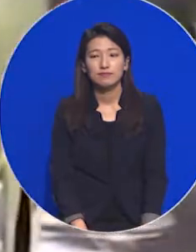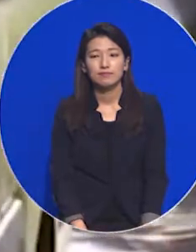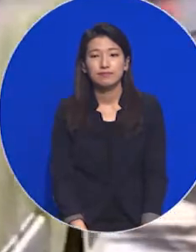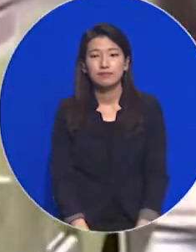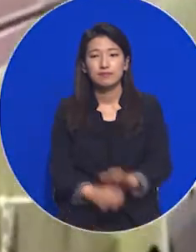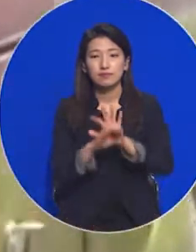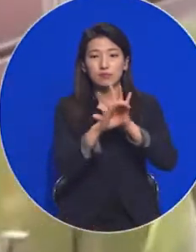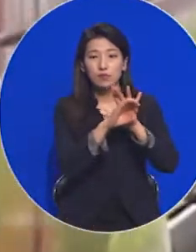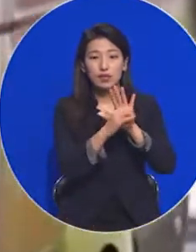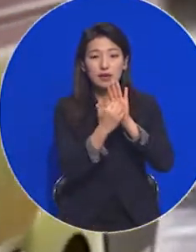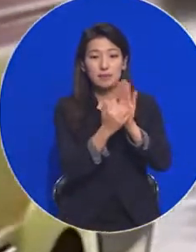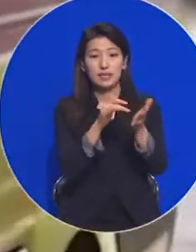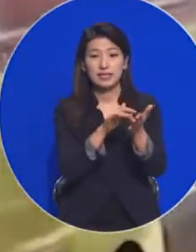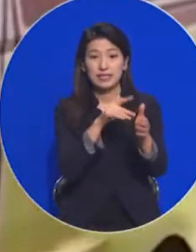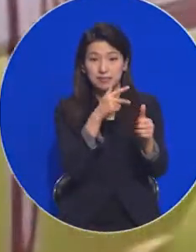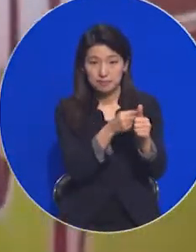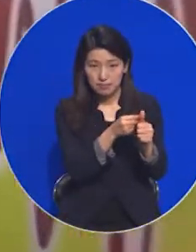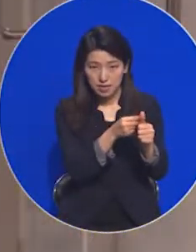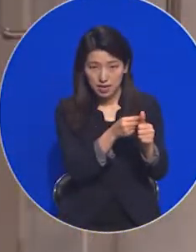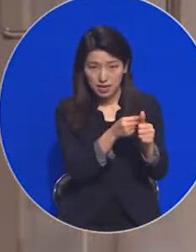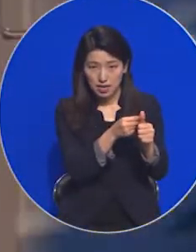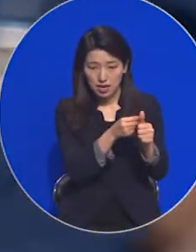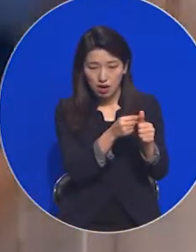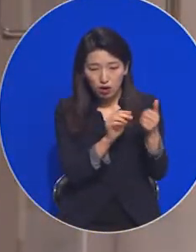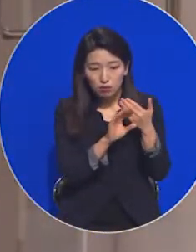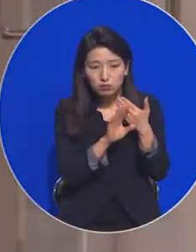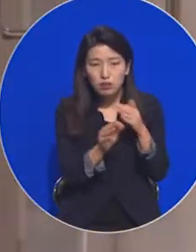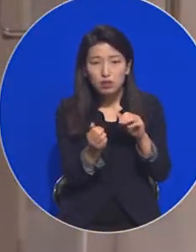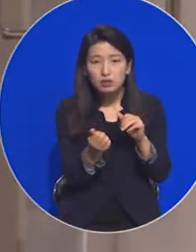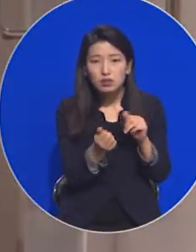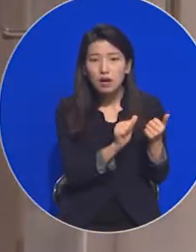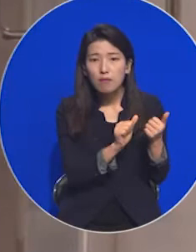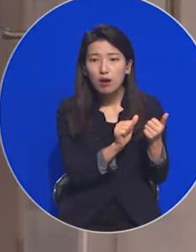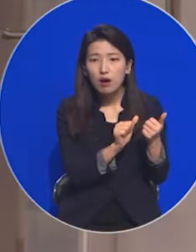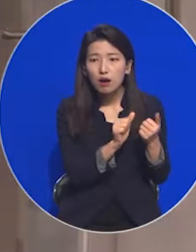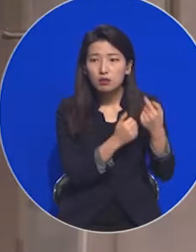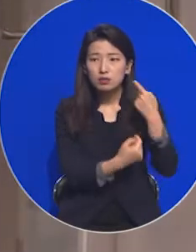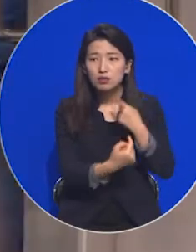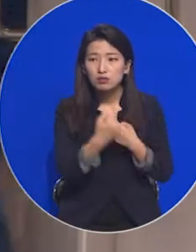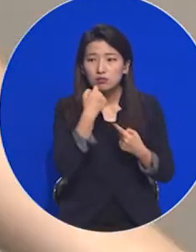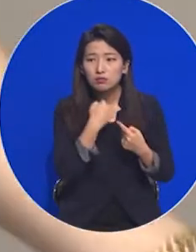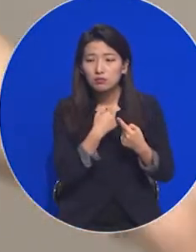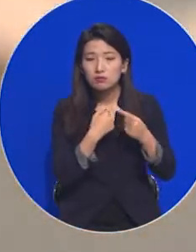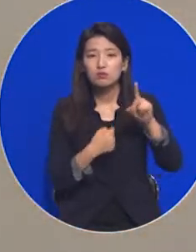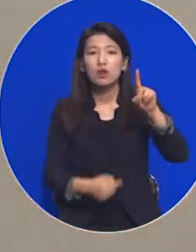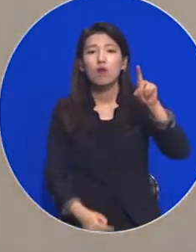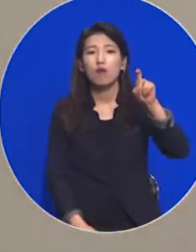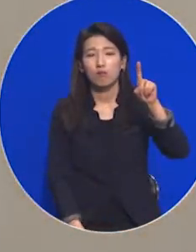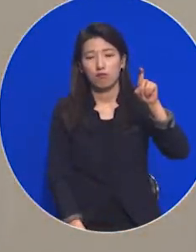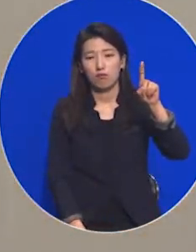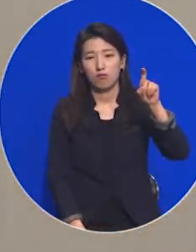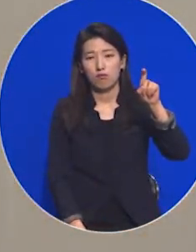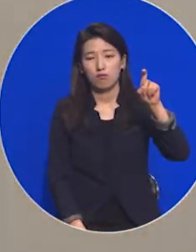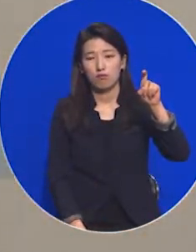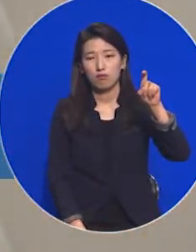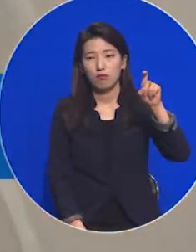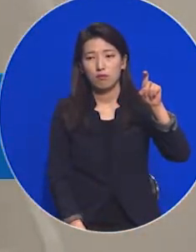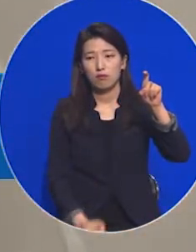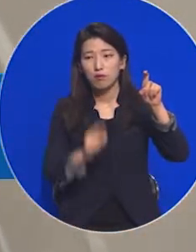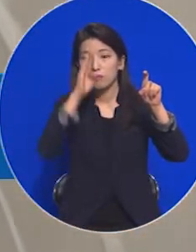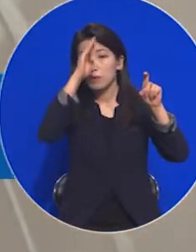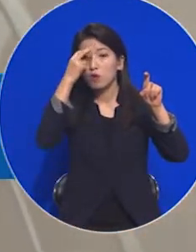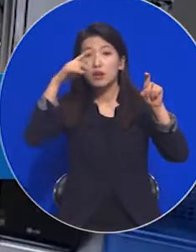코로나19 백신을 접종한 뒤 사망한 신고 사례는 3건이 추가돼 총 11건으로 늘었습니다. 질병관리청